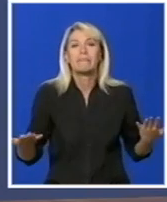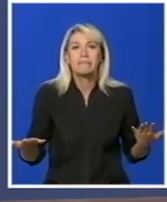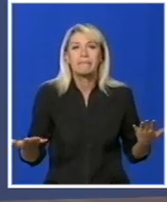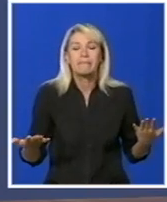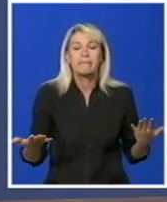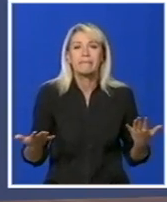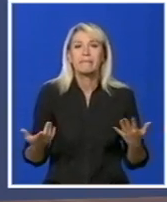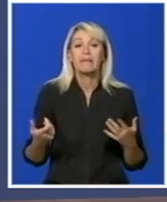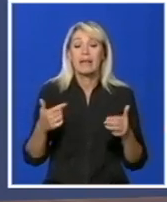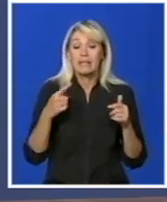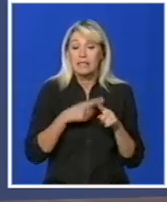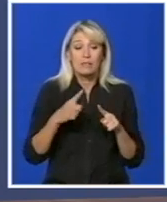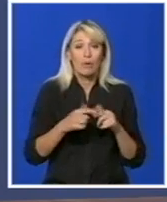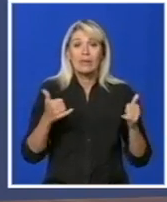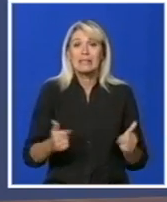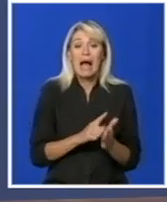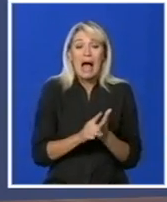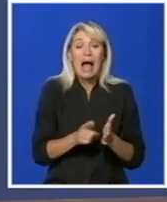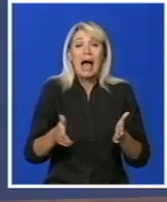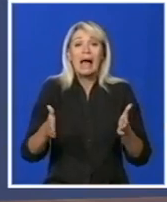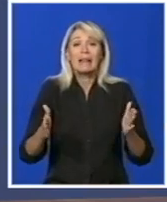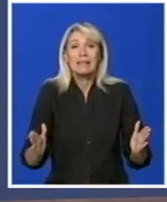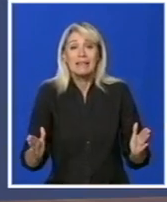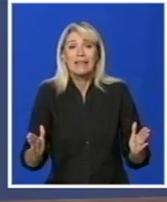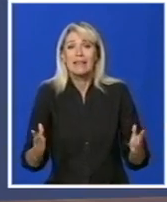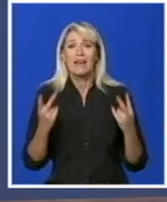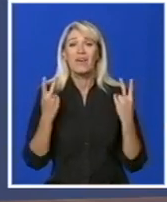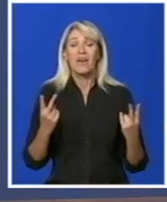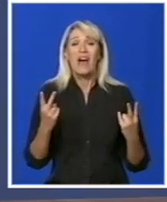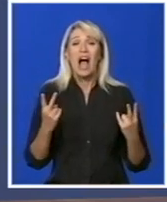Bitno, i moramo našoj javnosti da skrenemo pažnju,